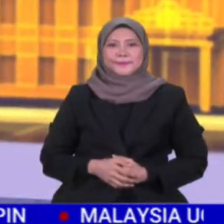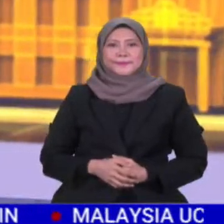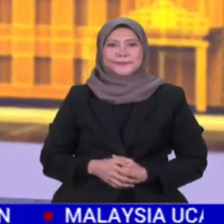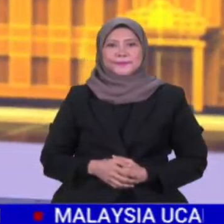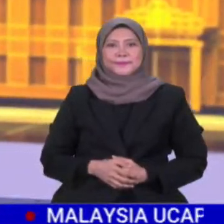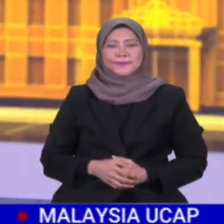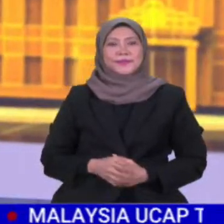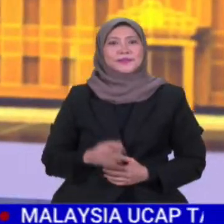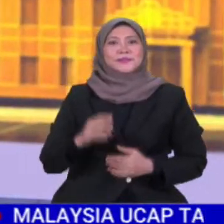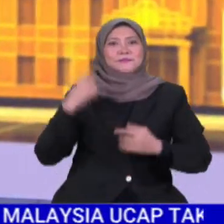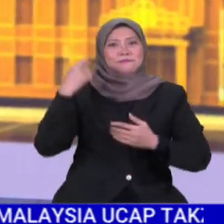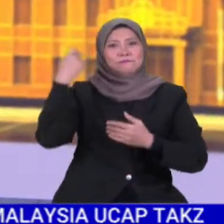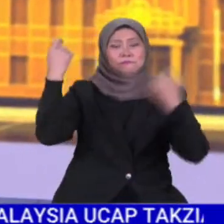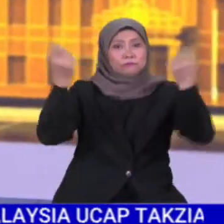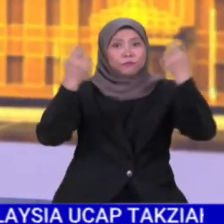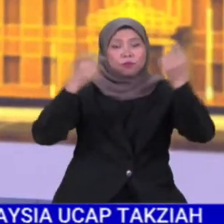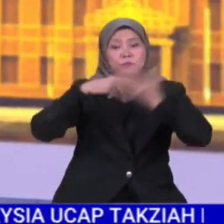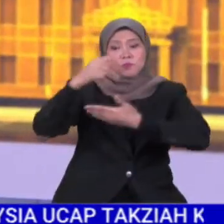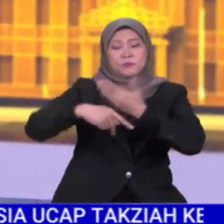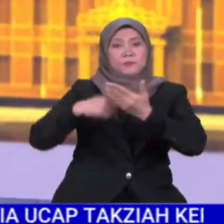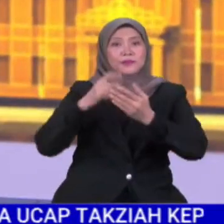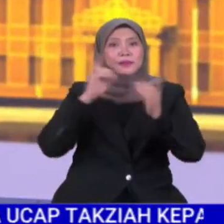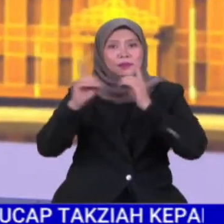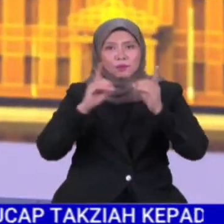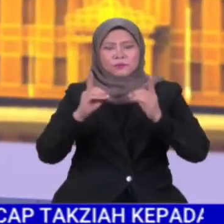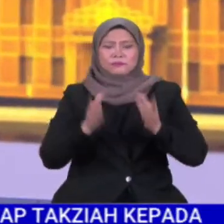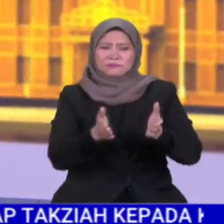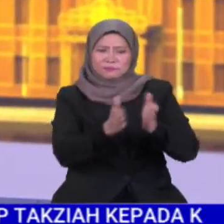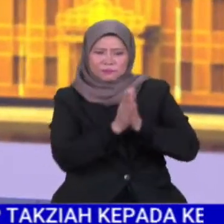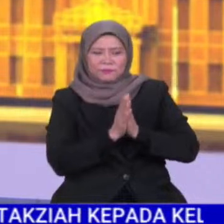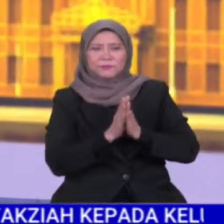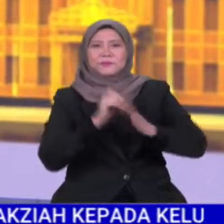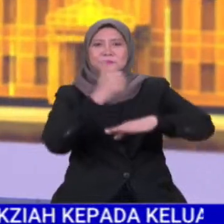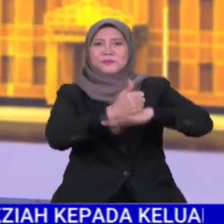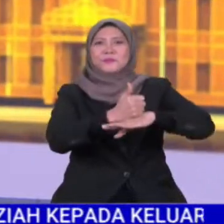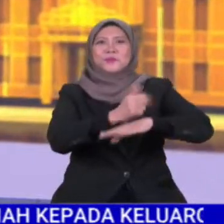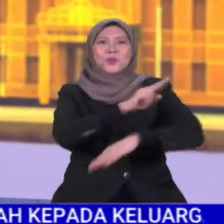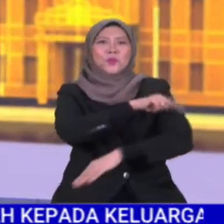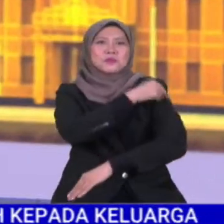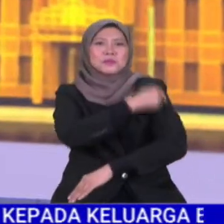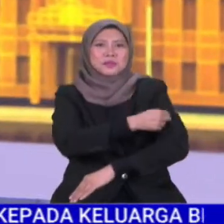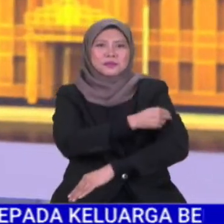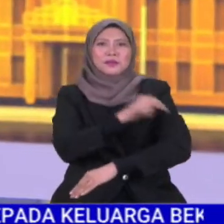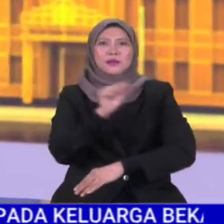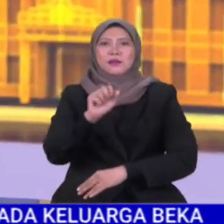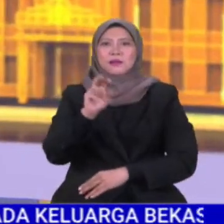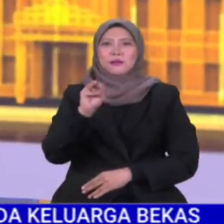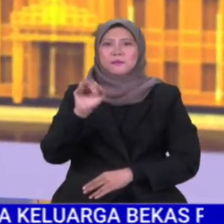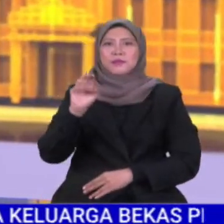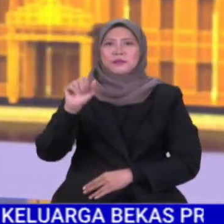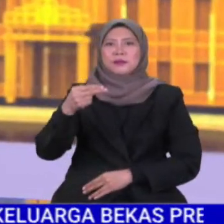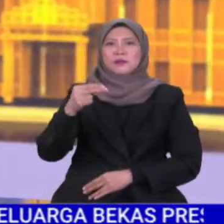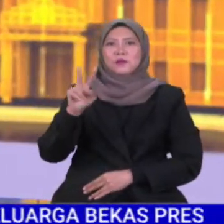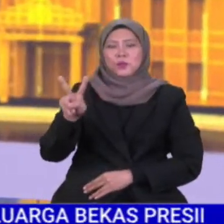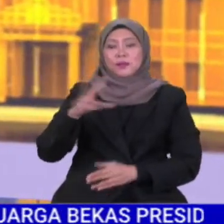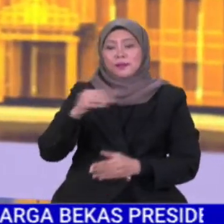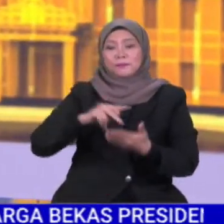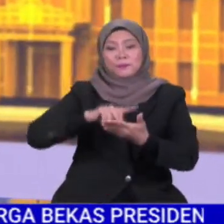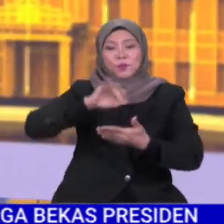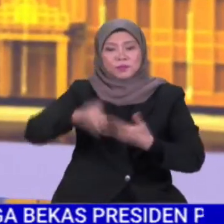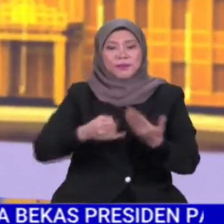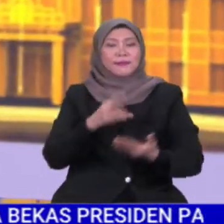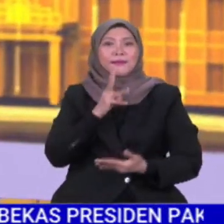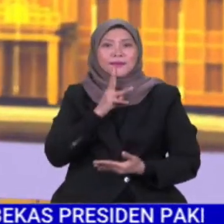Pada Majlis Dialog itu, Kerajaan Negeri turut memohon pembinaan Hospital Sultanah Aminah II selain projek-projek bekalan air negeri dan